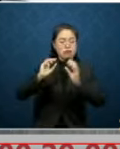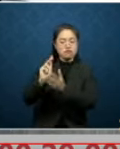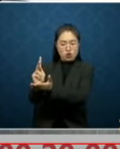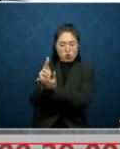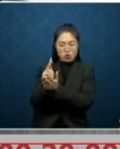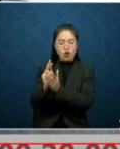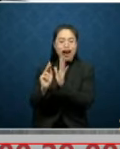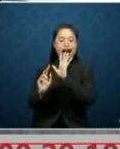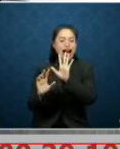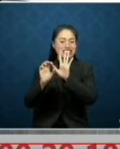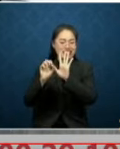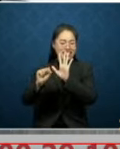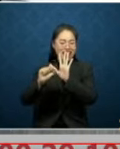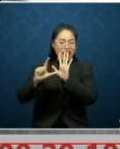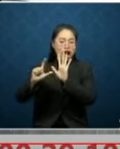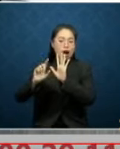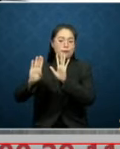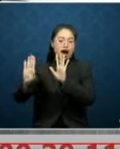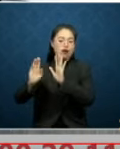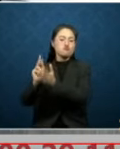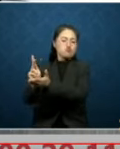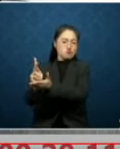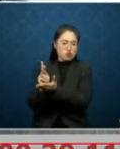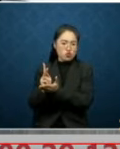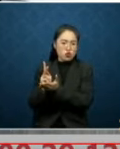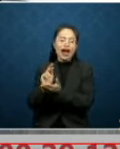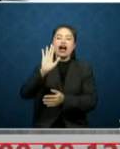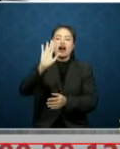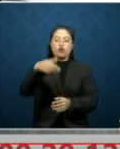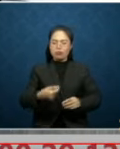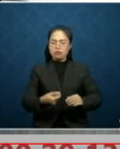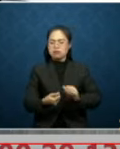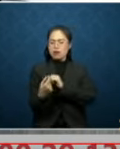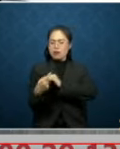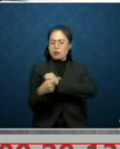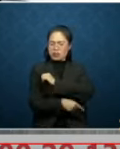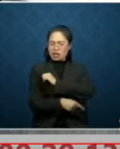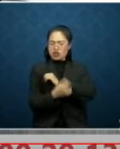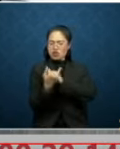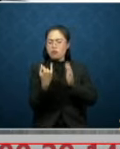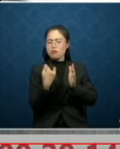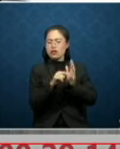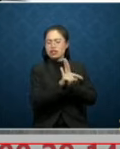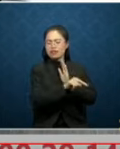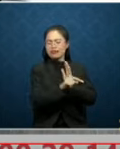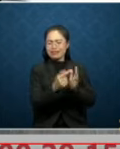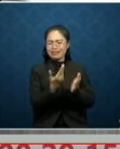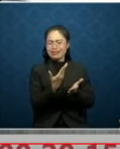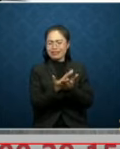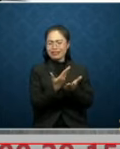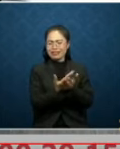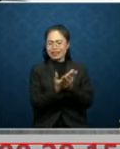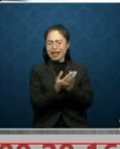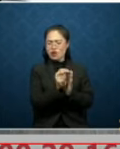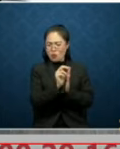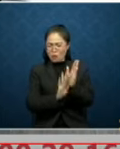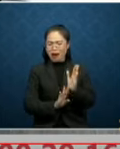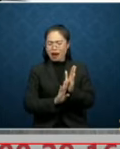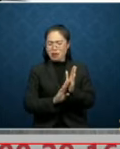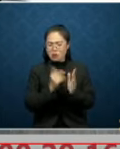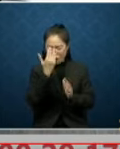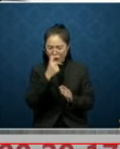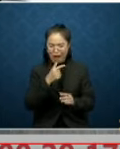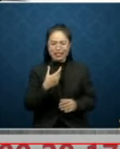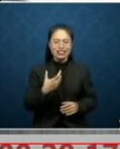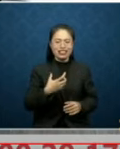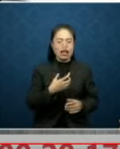ะหนึ่งความเสี่ยงทุจริตเชิงนโยบายเนี่ยหาเสียงแจกเงิน 10,000 บาทเป้าหมายเพื่อมุ่งประสงค์ได้รับ